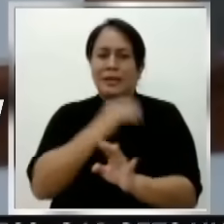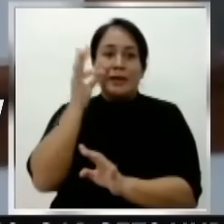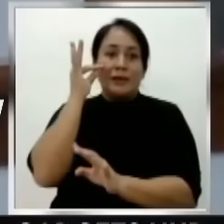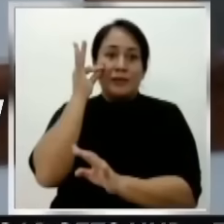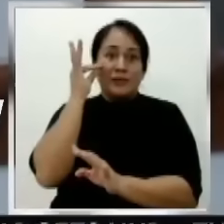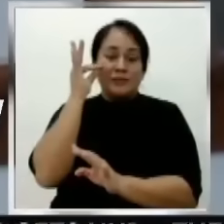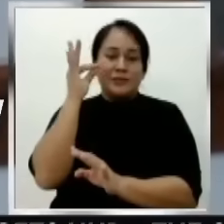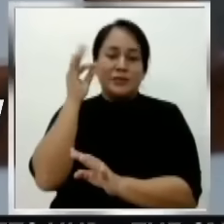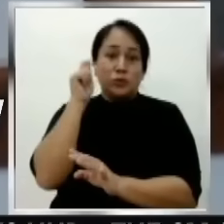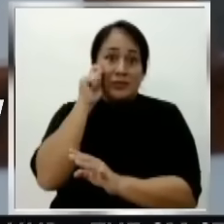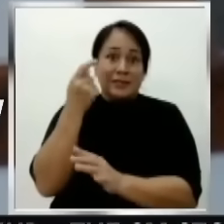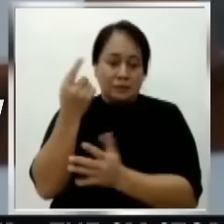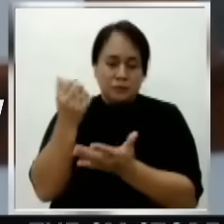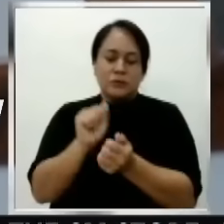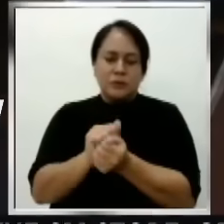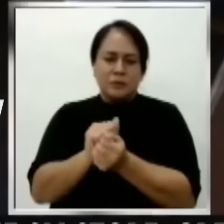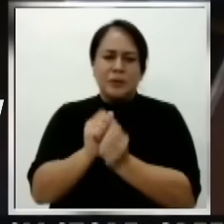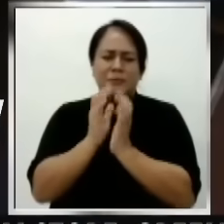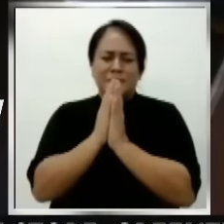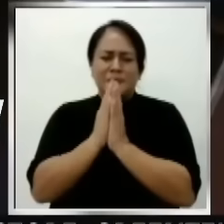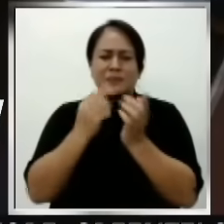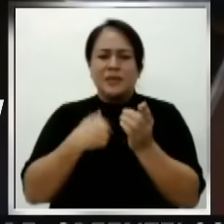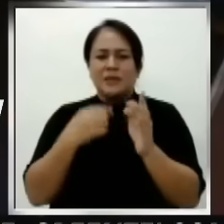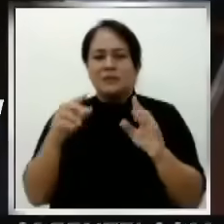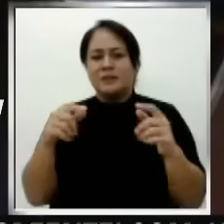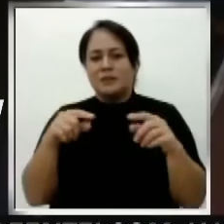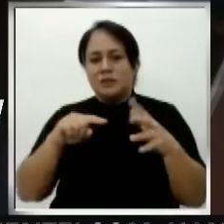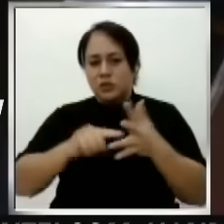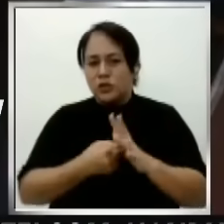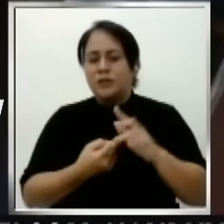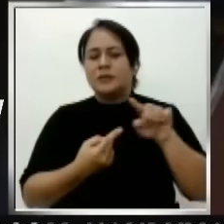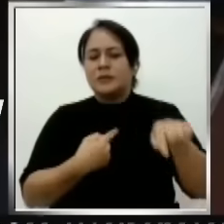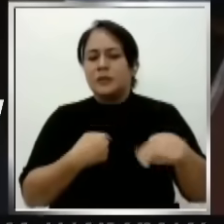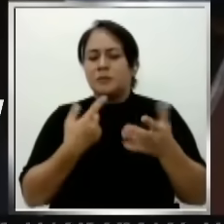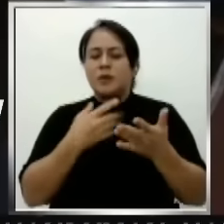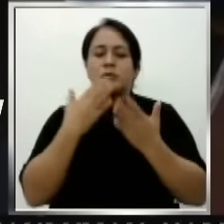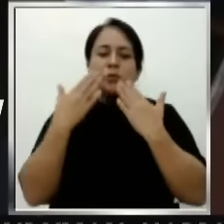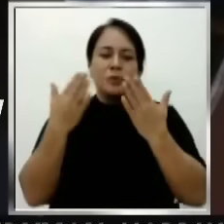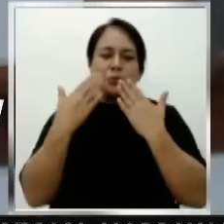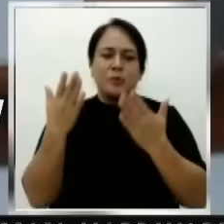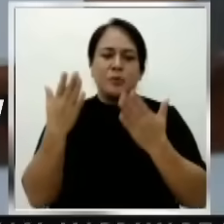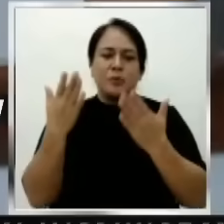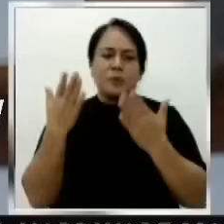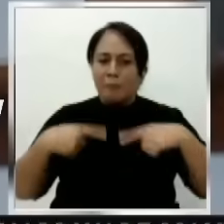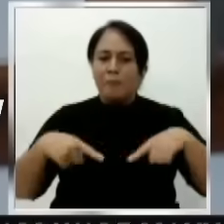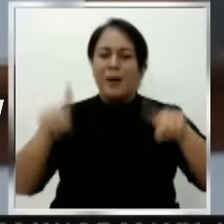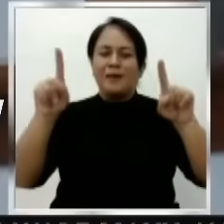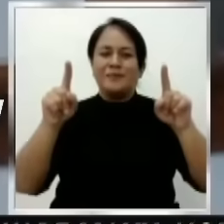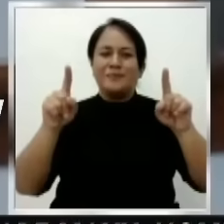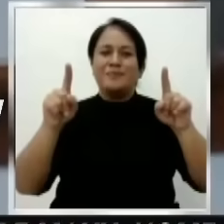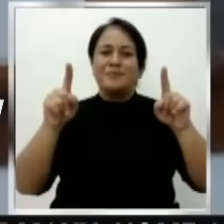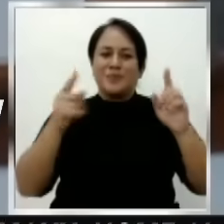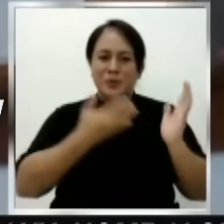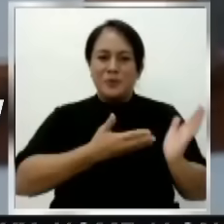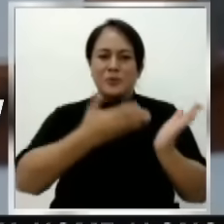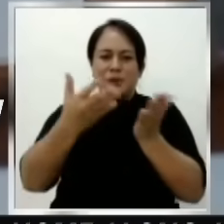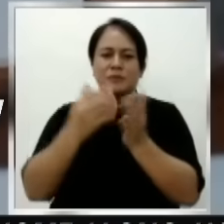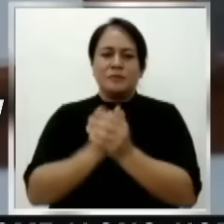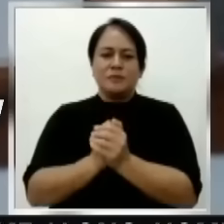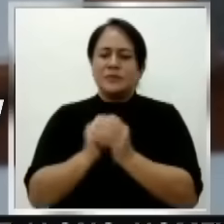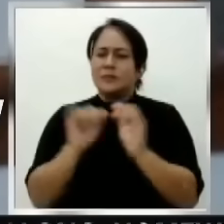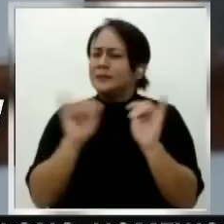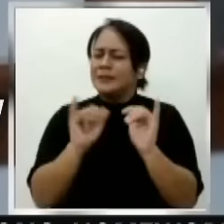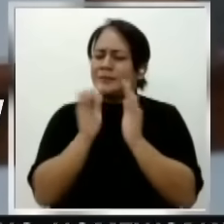habang nagdadasal sa pagsisimula ng sesyon para magpasalamat sa ani matagumpay na misyon. We also thank you,